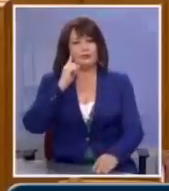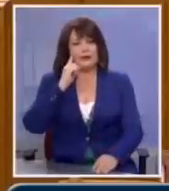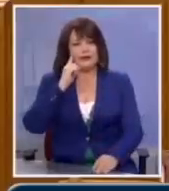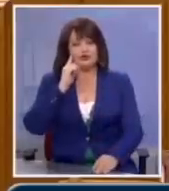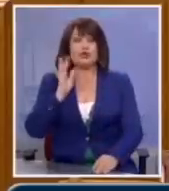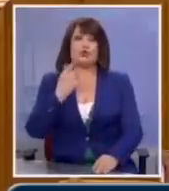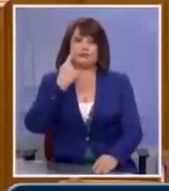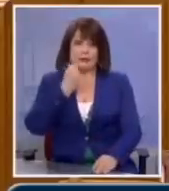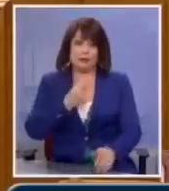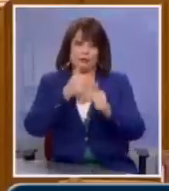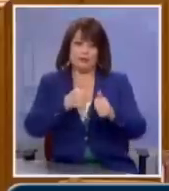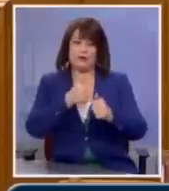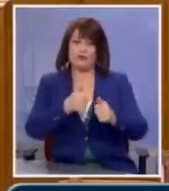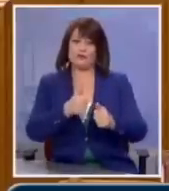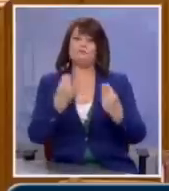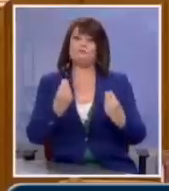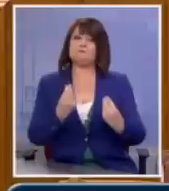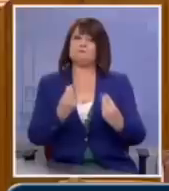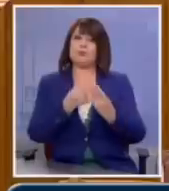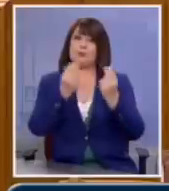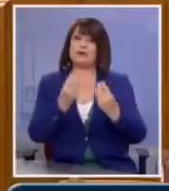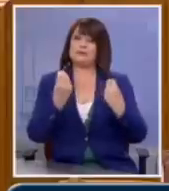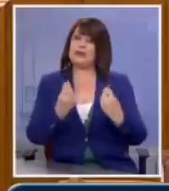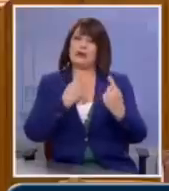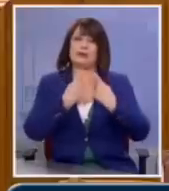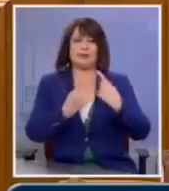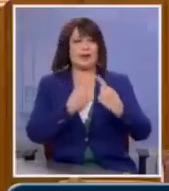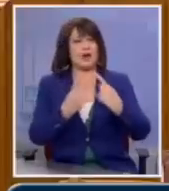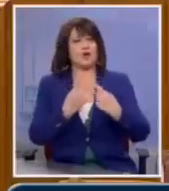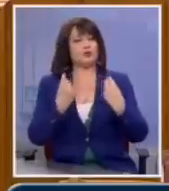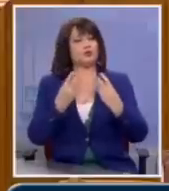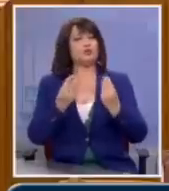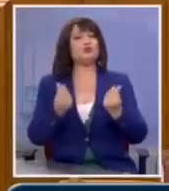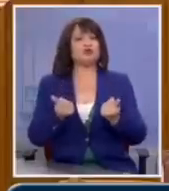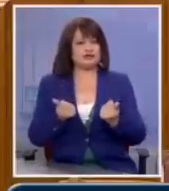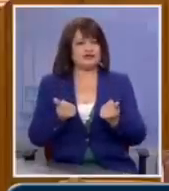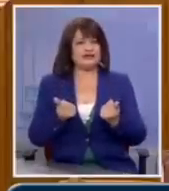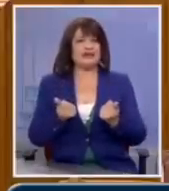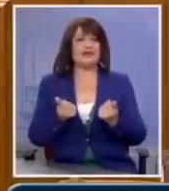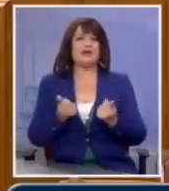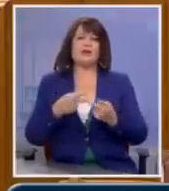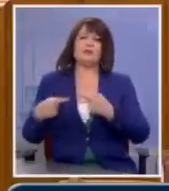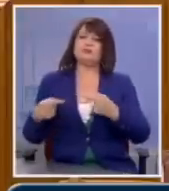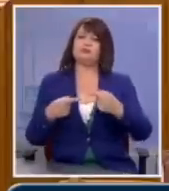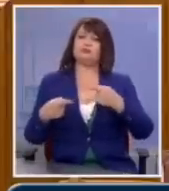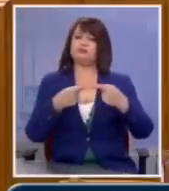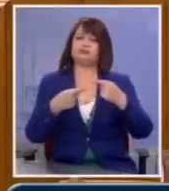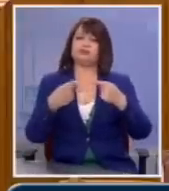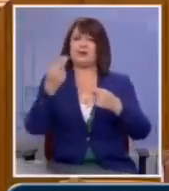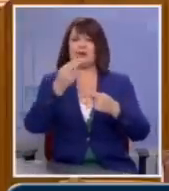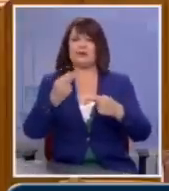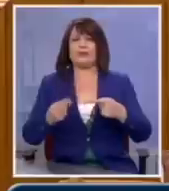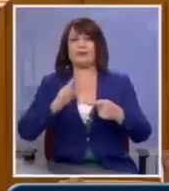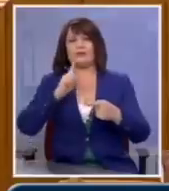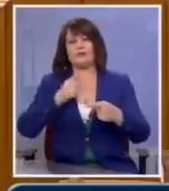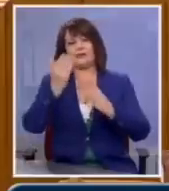τις παρακολούθησαν ότι έγινε ένας πολύ γόνιμος διάλογος, έγινε μια πλούσια αντιπαράθεση γύρω από όλες τις